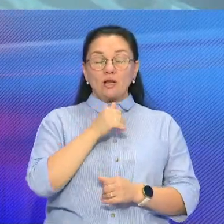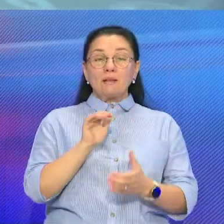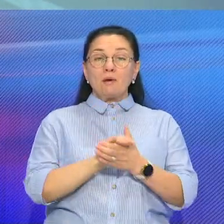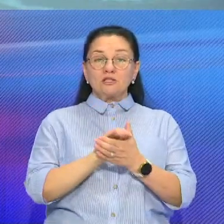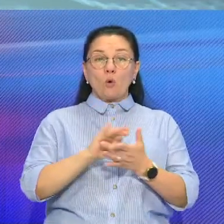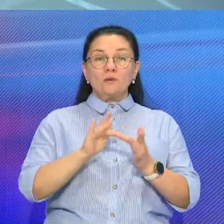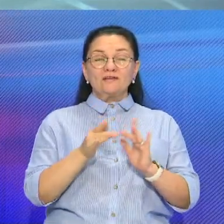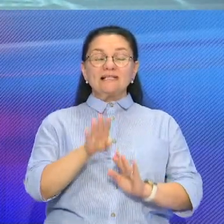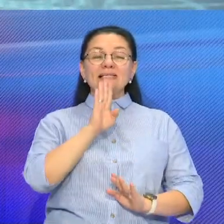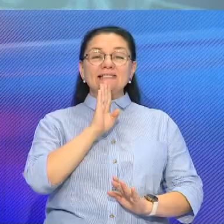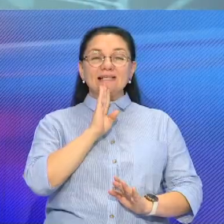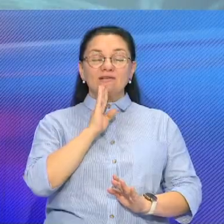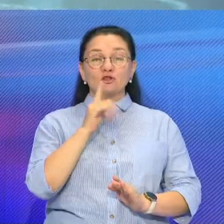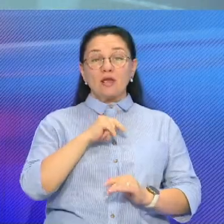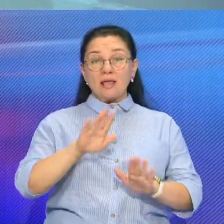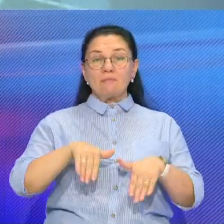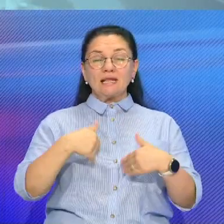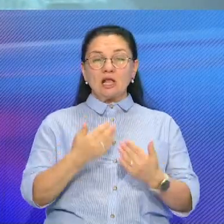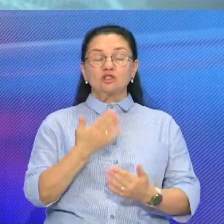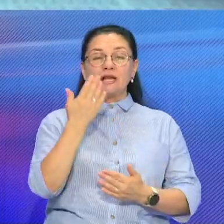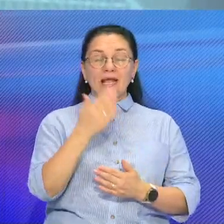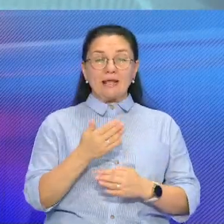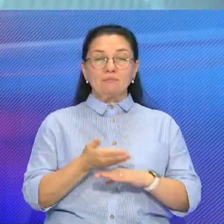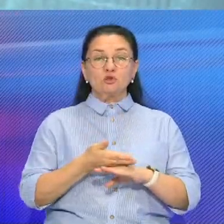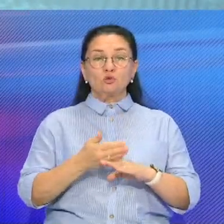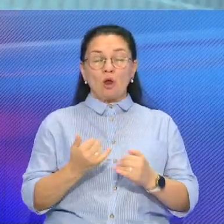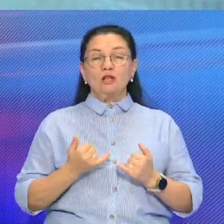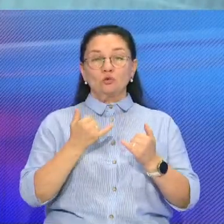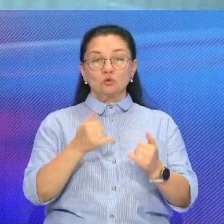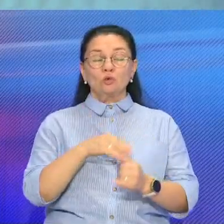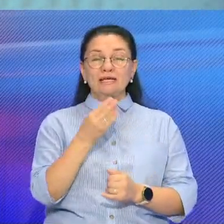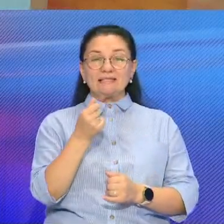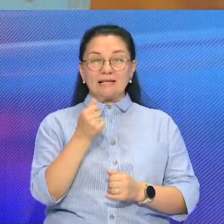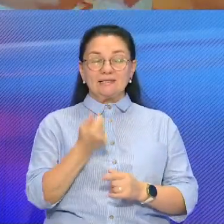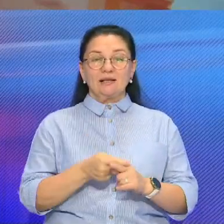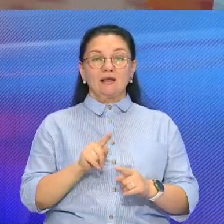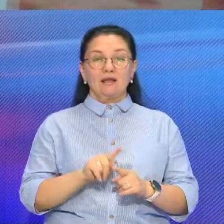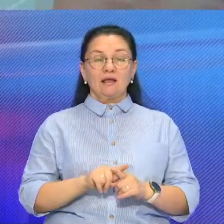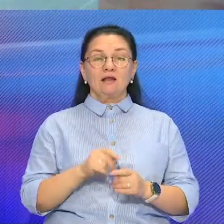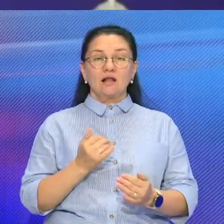девчинами и пропонували им оказывать интим послуги за гроши. Пропанова знайшла отгук.